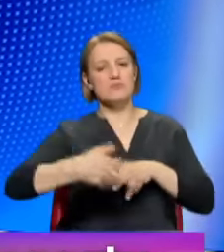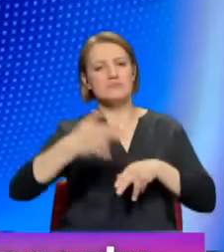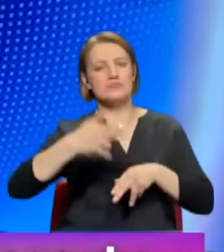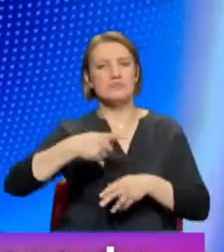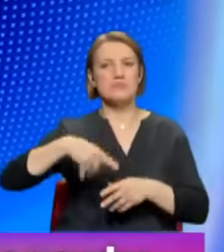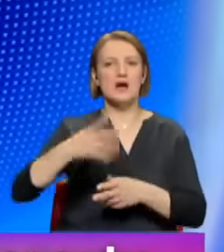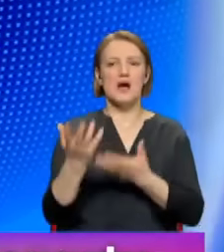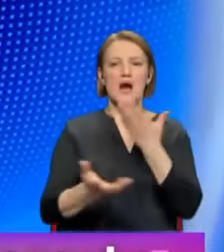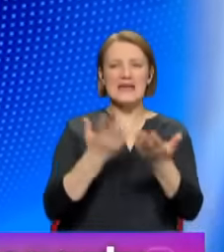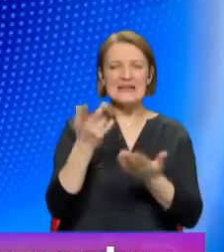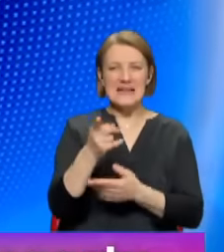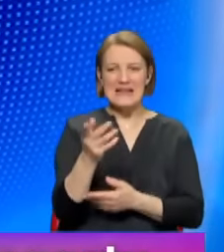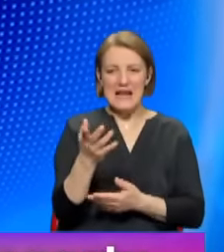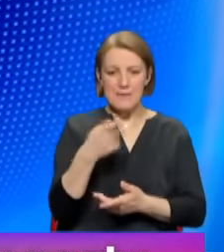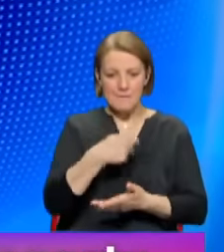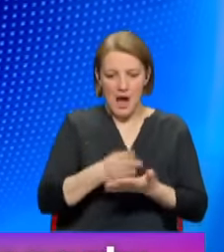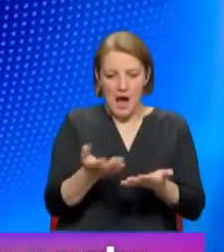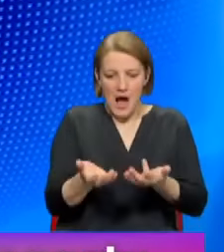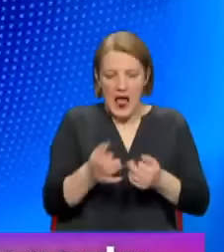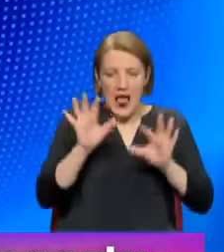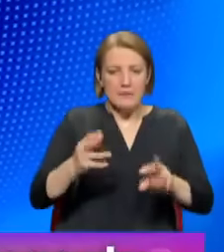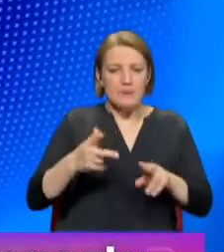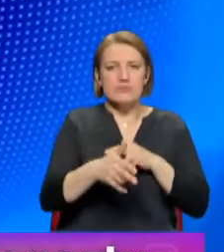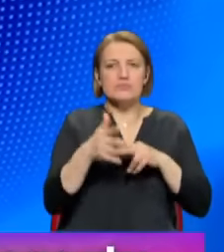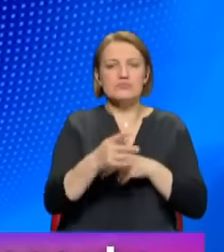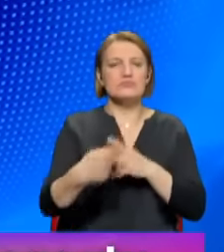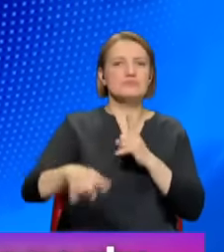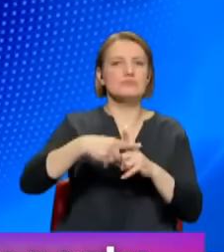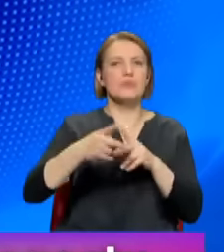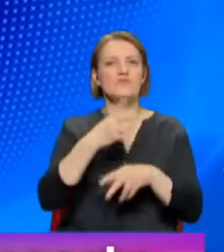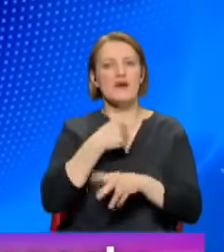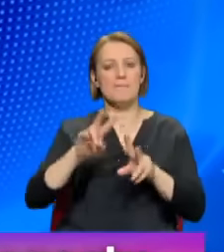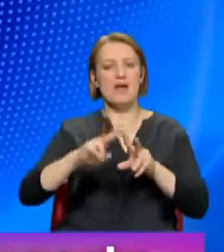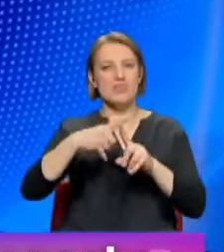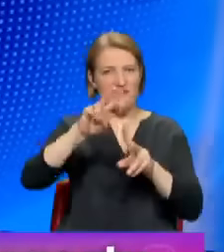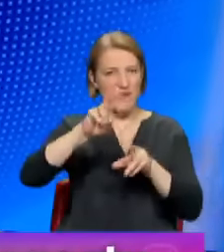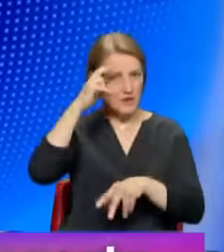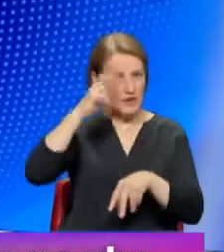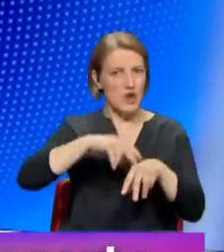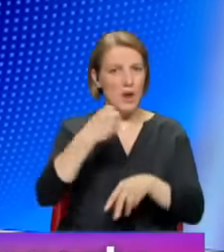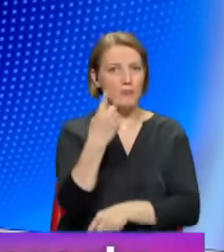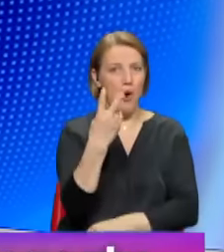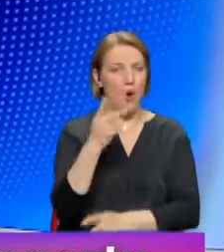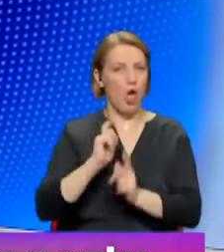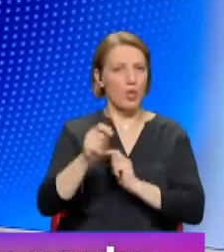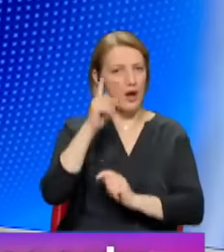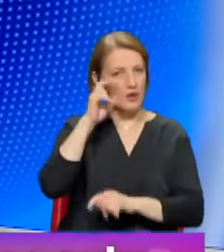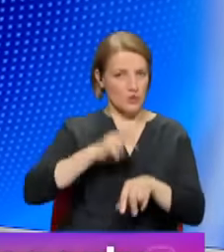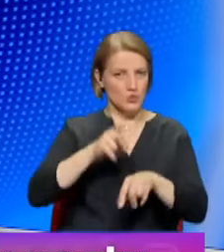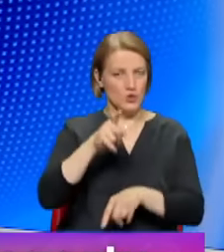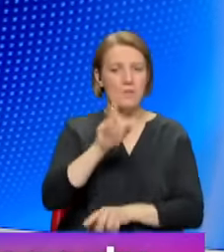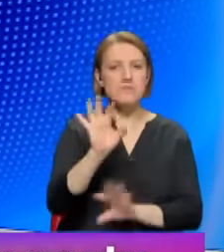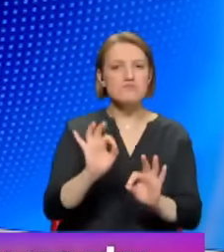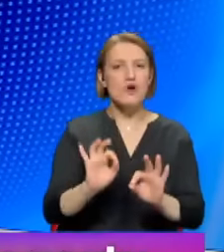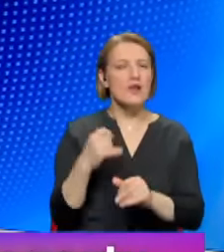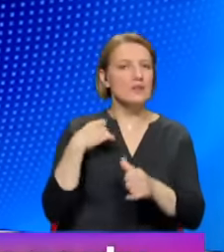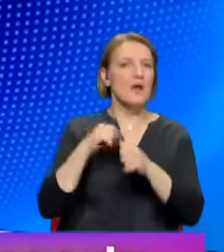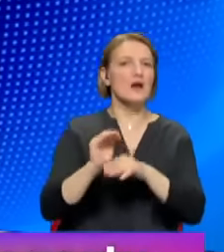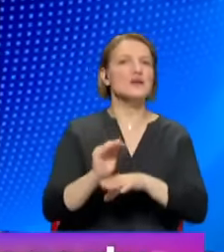dolaylı vergi, kaynağında kesilen vergi, sonradan eklenen vergi, MTV'yi hatırlayacaksınız. Dileriz böyle günleri